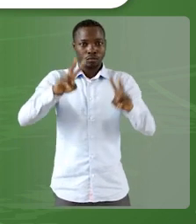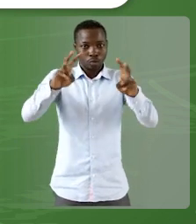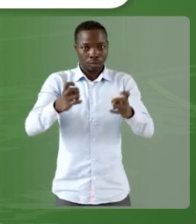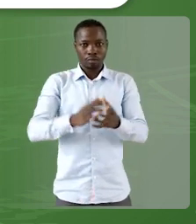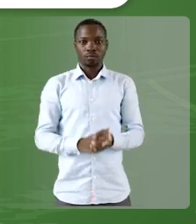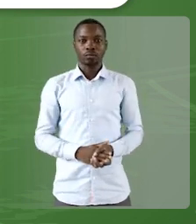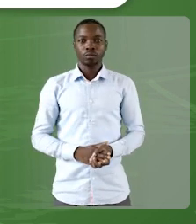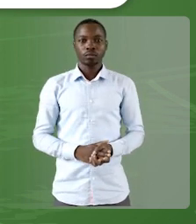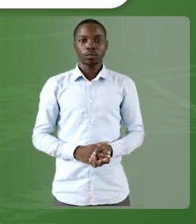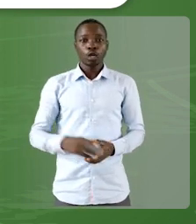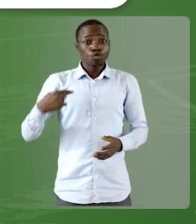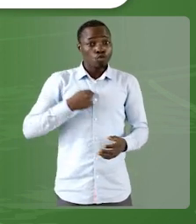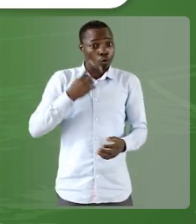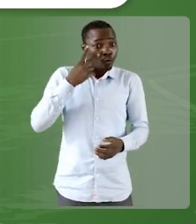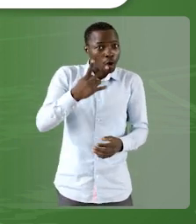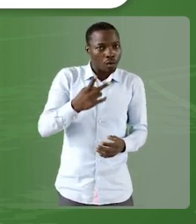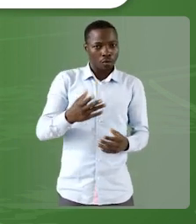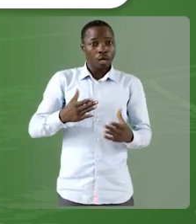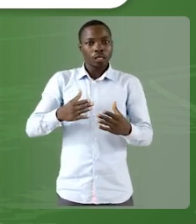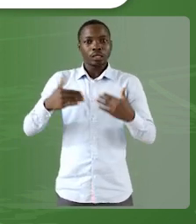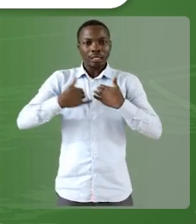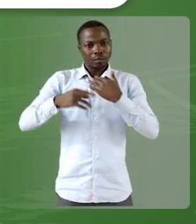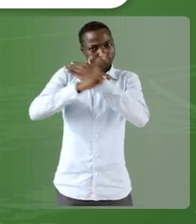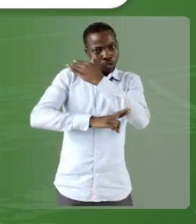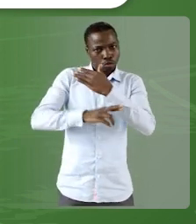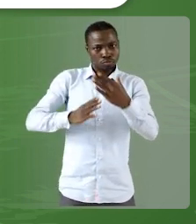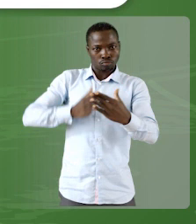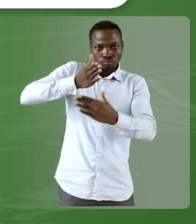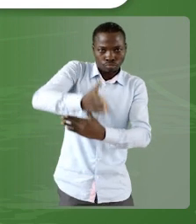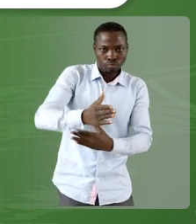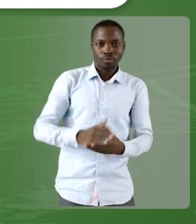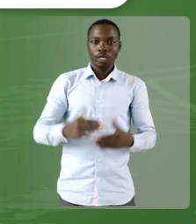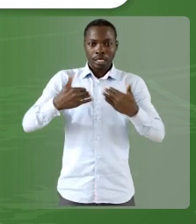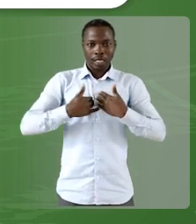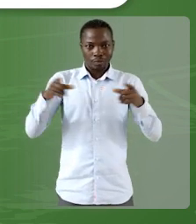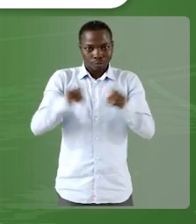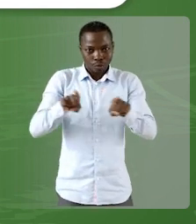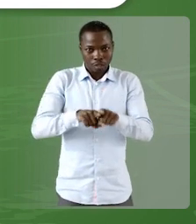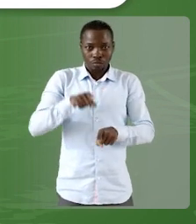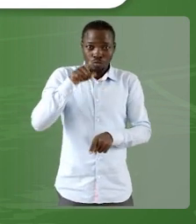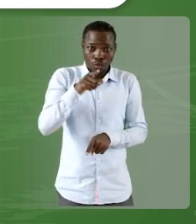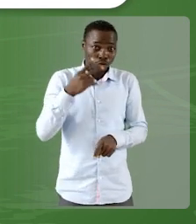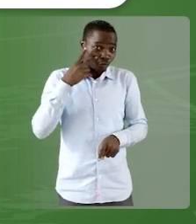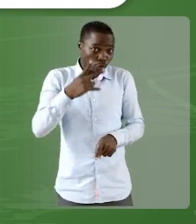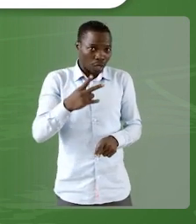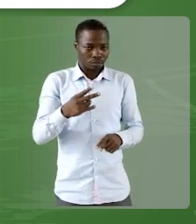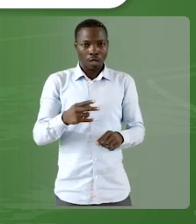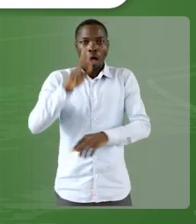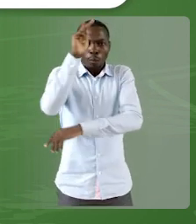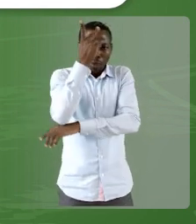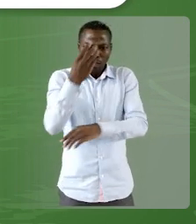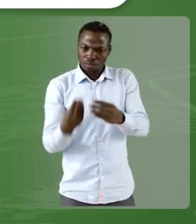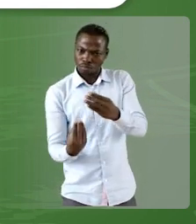a des régions qui sont traversées et il y a aussi que vous voyez des plantations. Mais